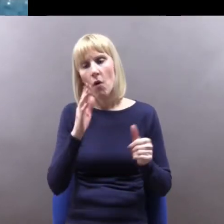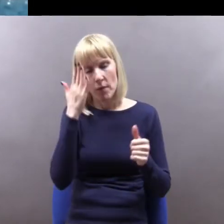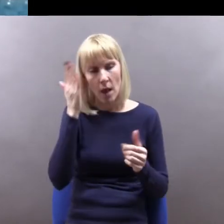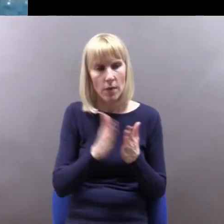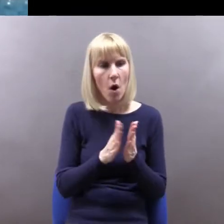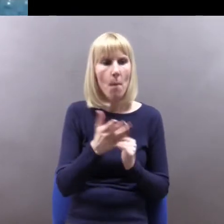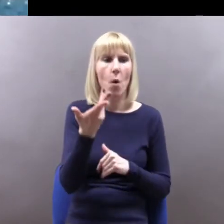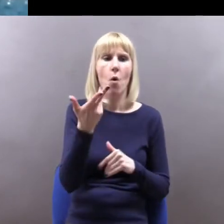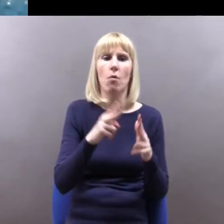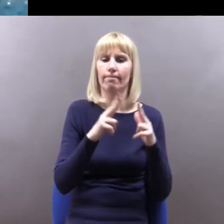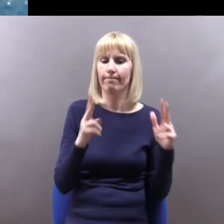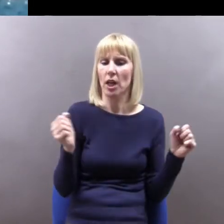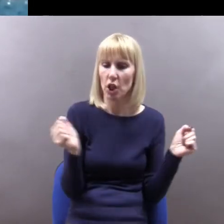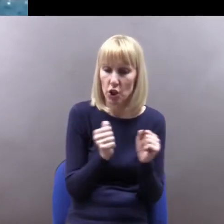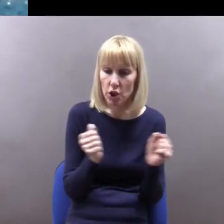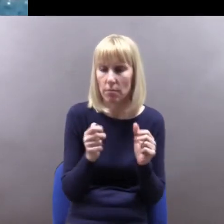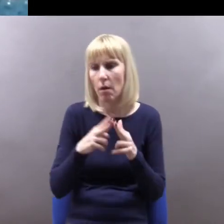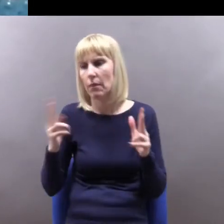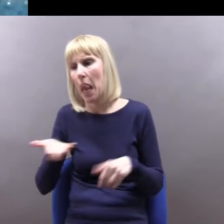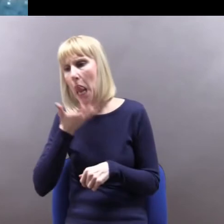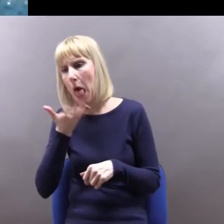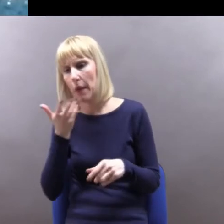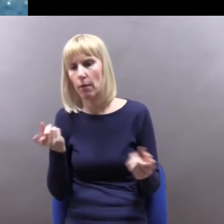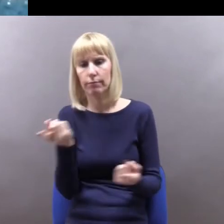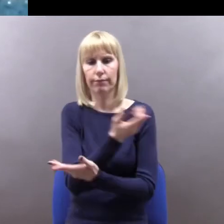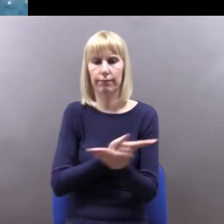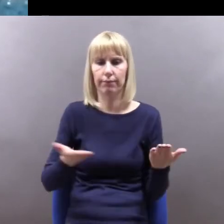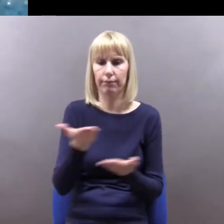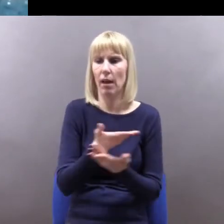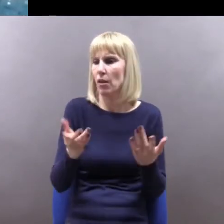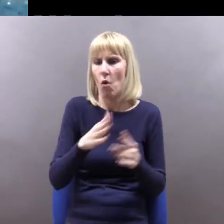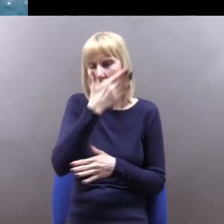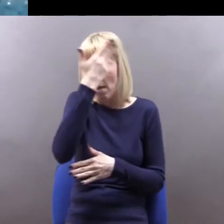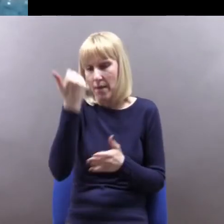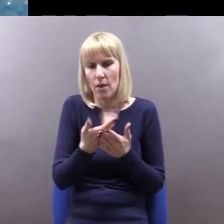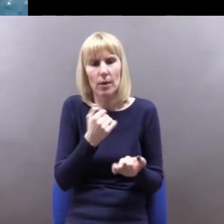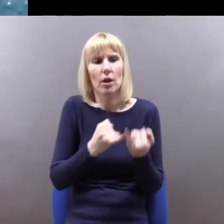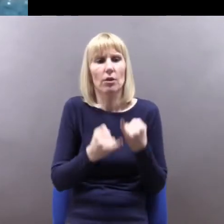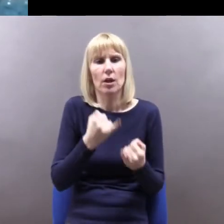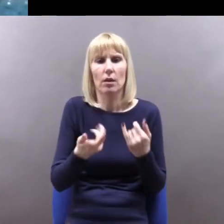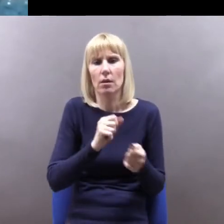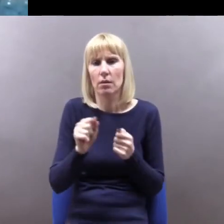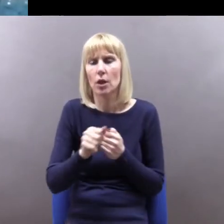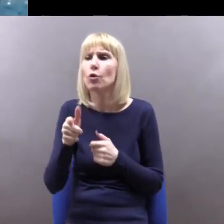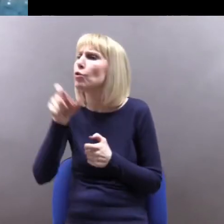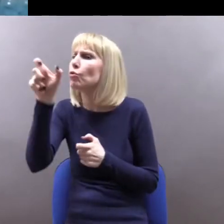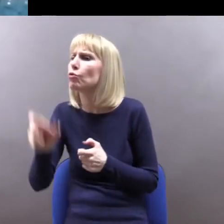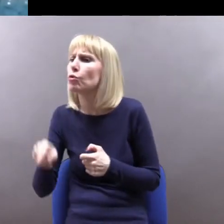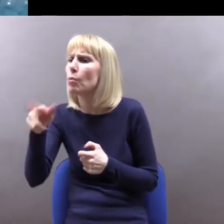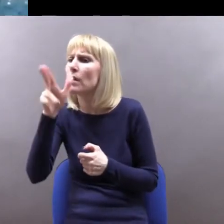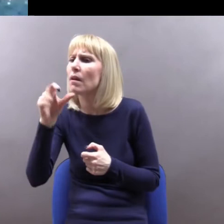zimno i faktycznie może się coś dziać. Jak oni tego nie sprawdzają, to nigdy nie mają pewności. To jest to, co pani Kasia